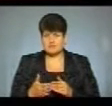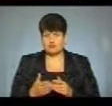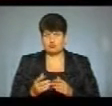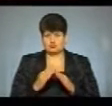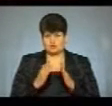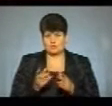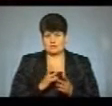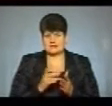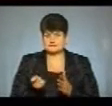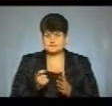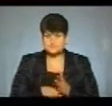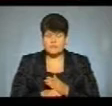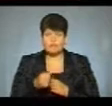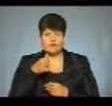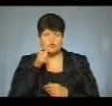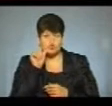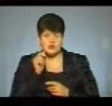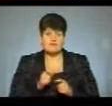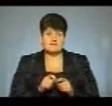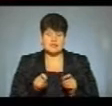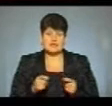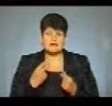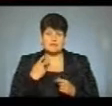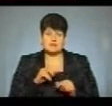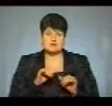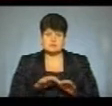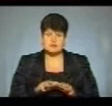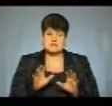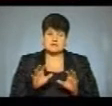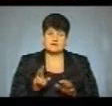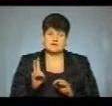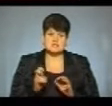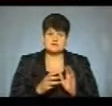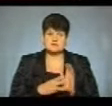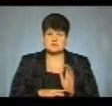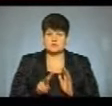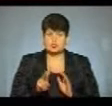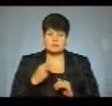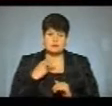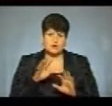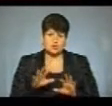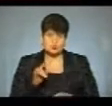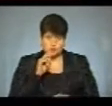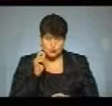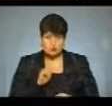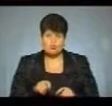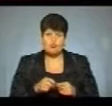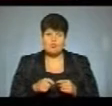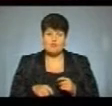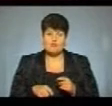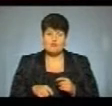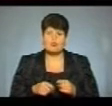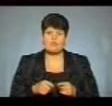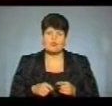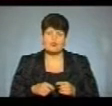були зачинені. Вчора поліцейські відкрили кримінальну справу за статтею 272 Кримінального кодексу України «Порушення правил безпеки»,